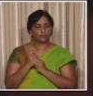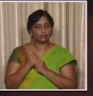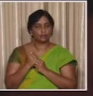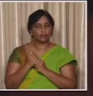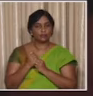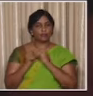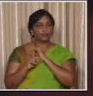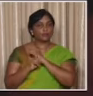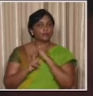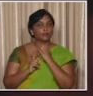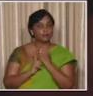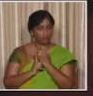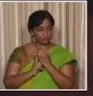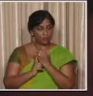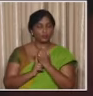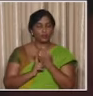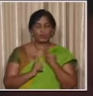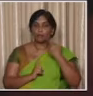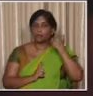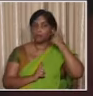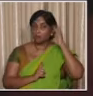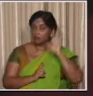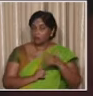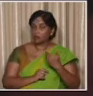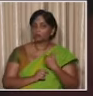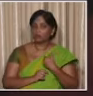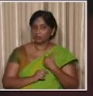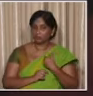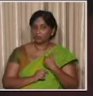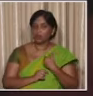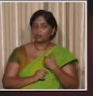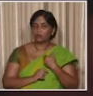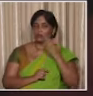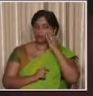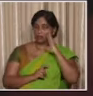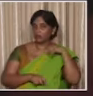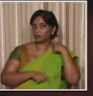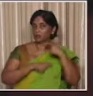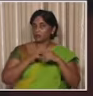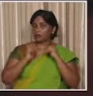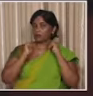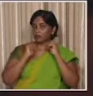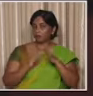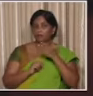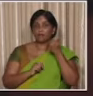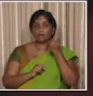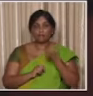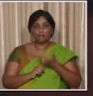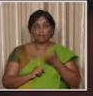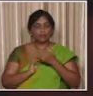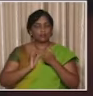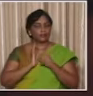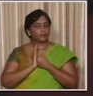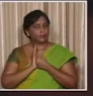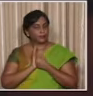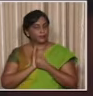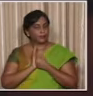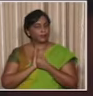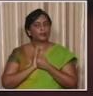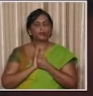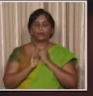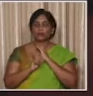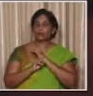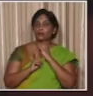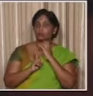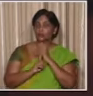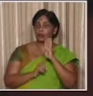මේ සංස්කෘතියෙන් අපි බලාපොරොත්තු වෙන්නේ සම්ප්‍රදායන් හරපද්ධති සහ වටිනාකම් වලට ගරු කරන